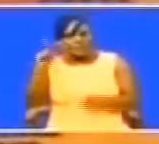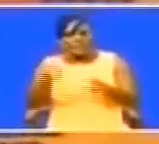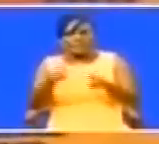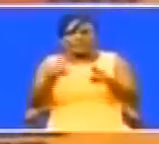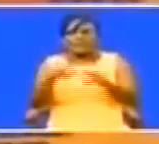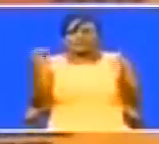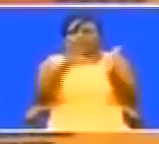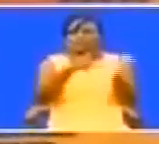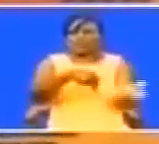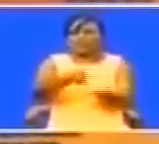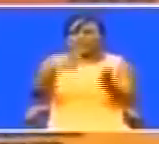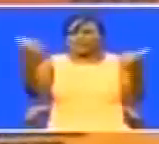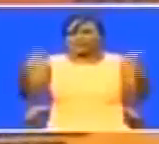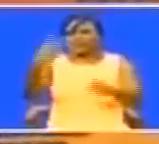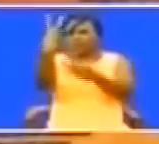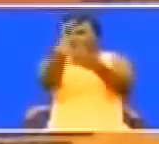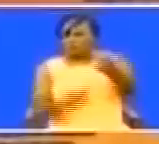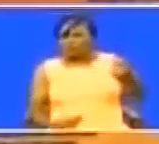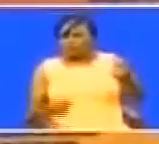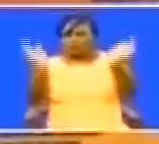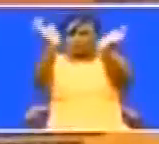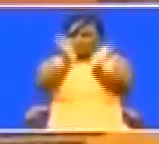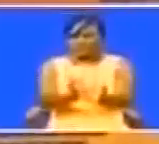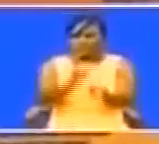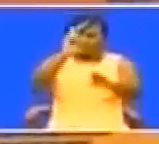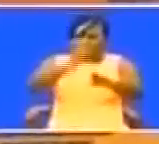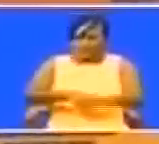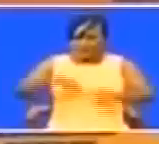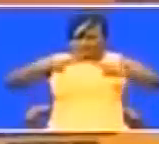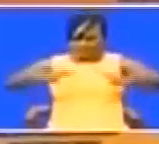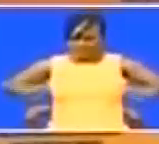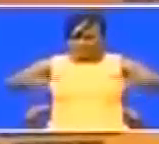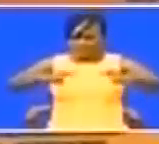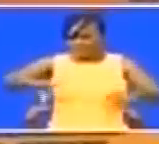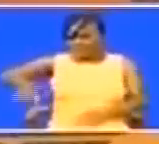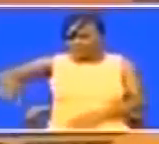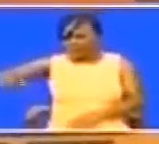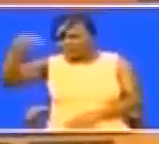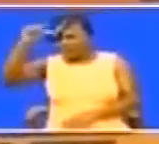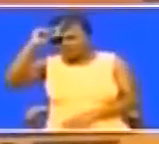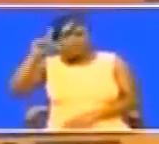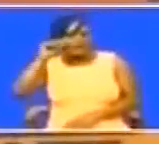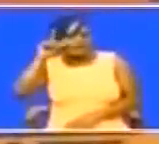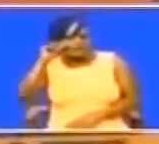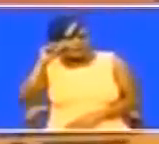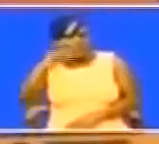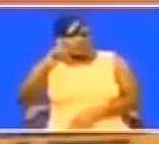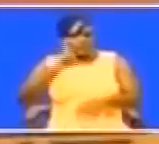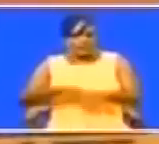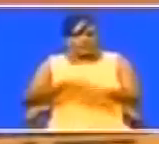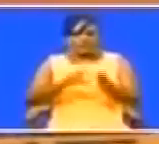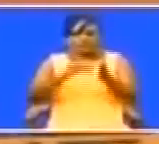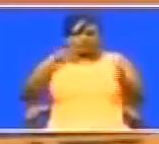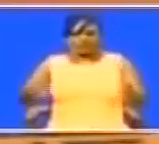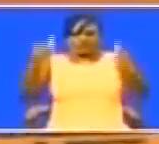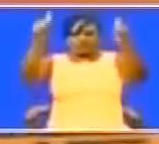za kutangaza huduma hizo. Wawili hao walikamatwa wakati wa msako uliofanywa na serikali ya kaunti ya Mombasa wakati wa kung'oa